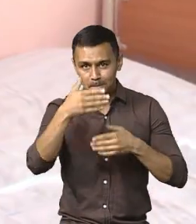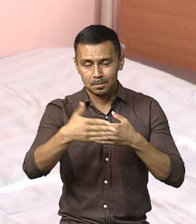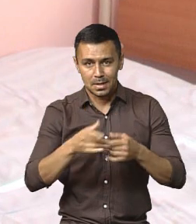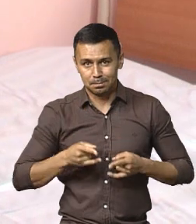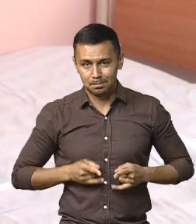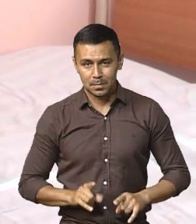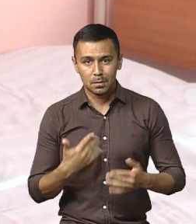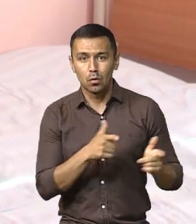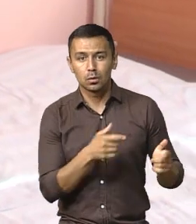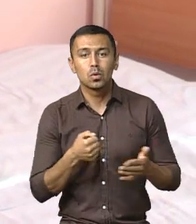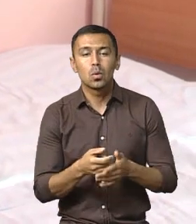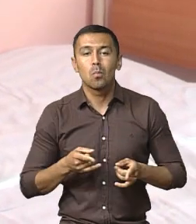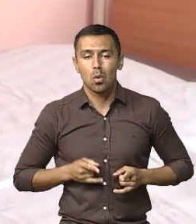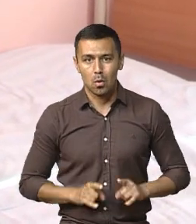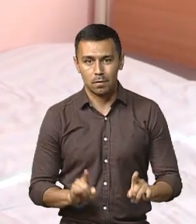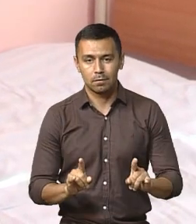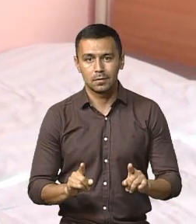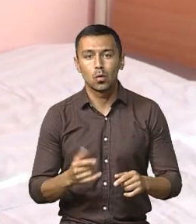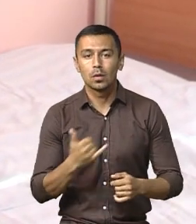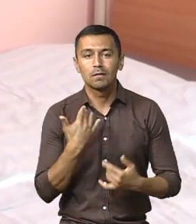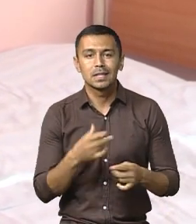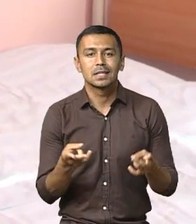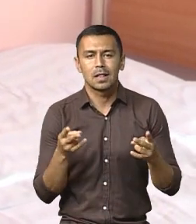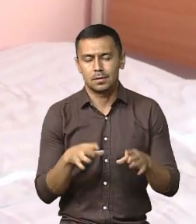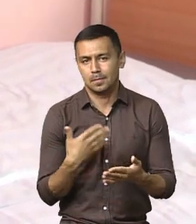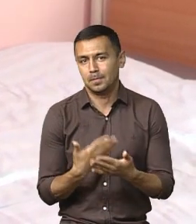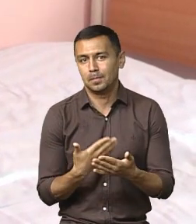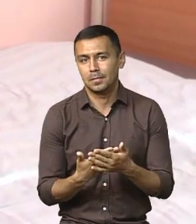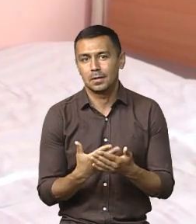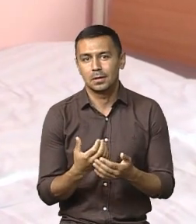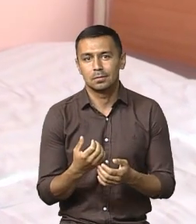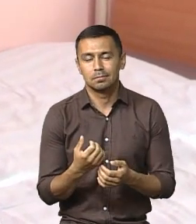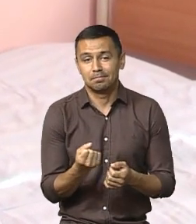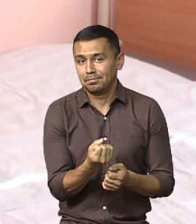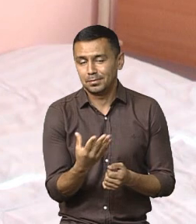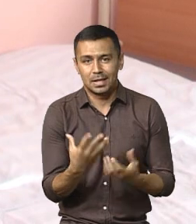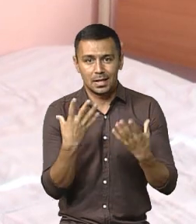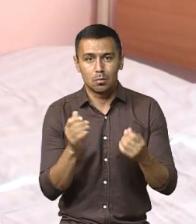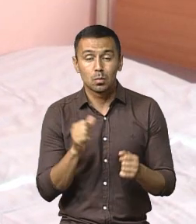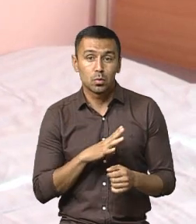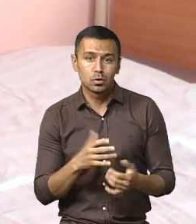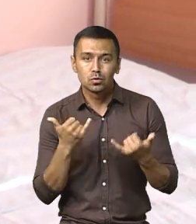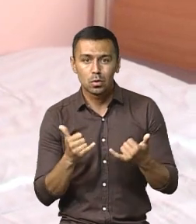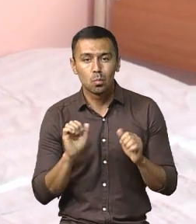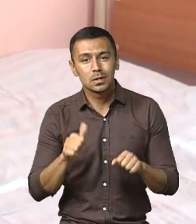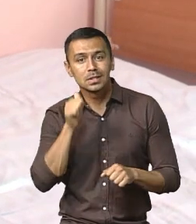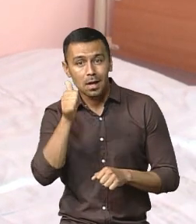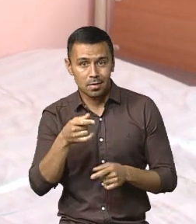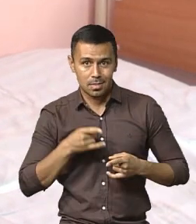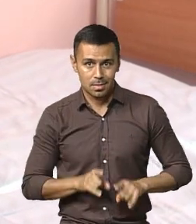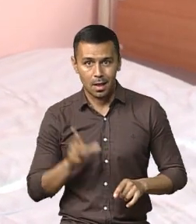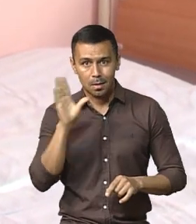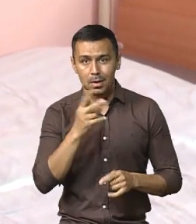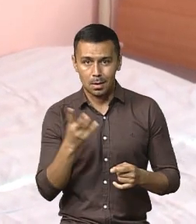вже готуємося до пологів. Да, в нас вже залишилося буквально тут щитані дні. Може бути сьогодні, може бути завтра, да. І